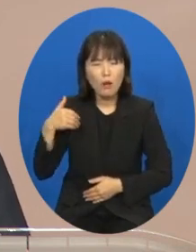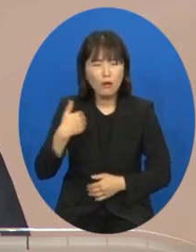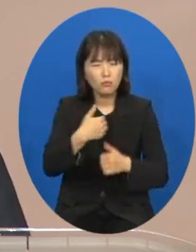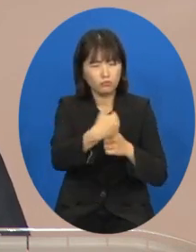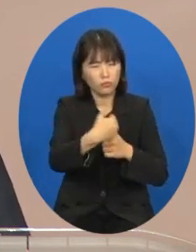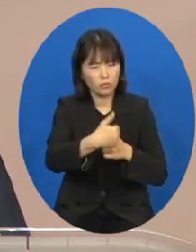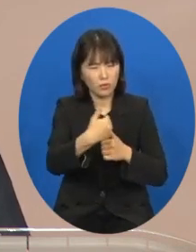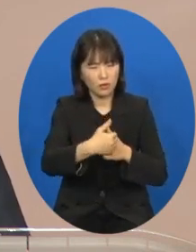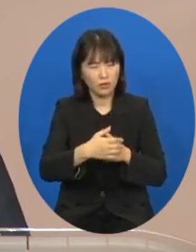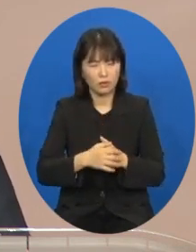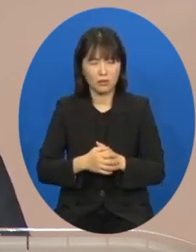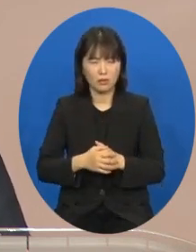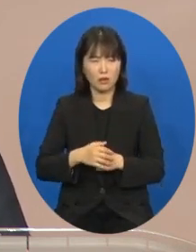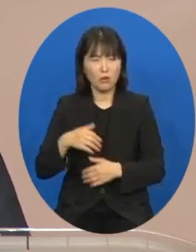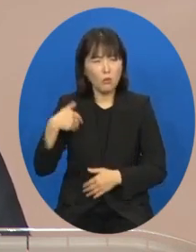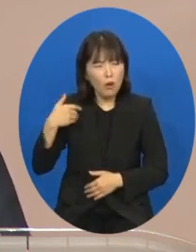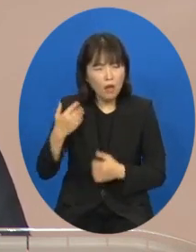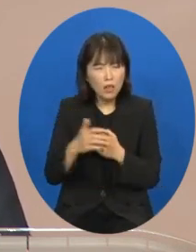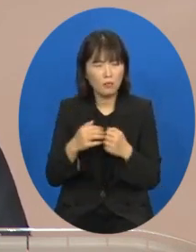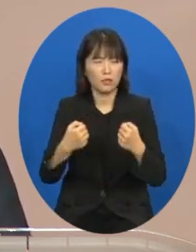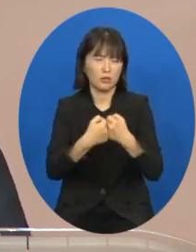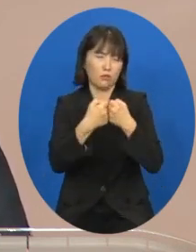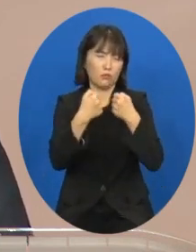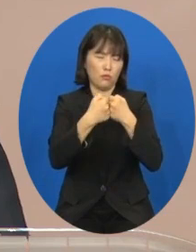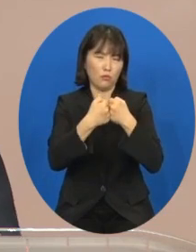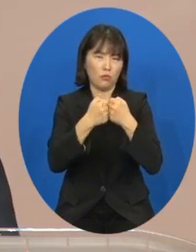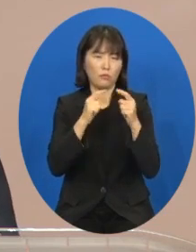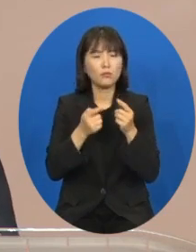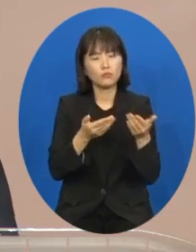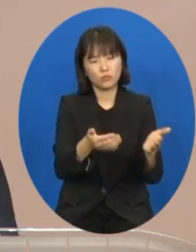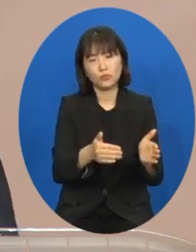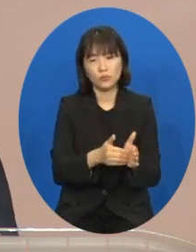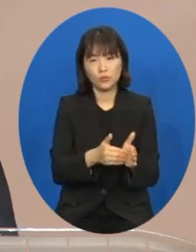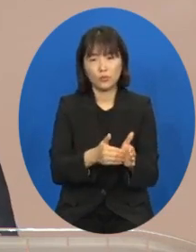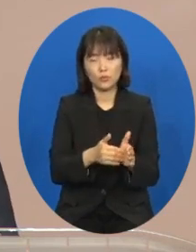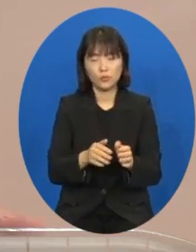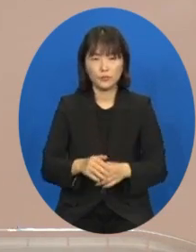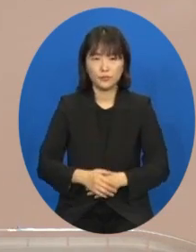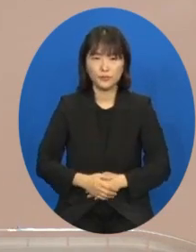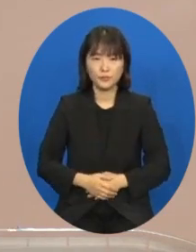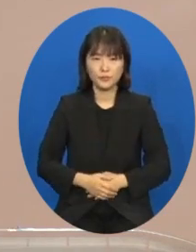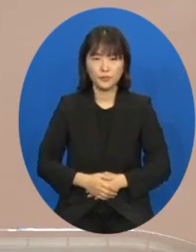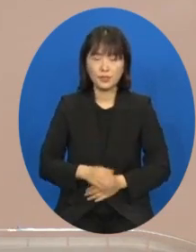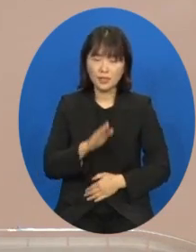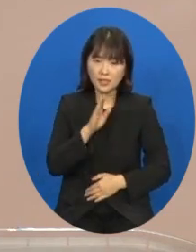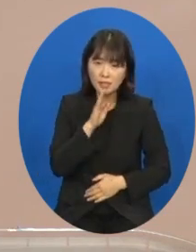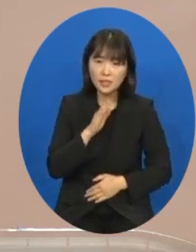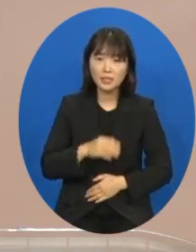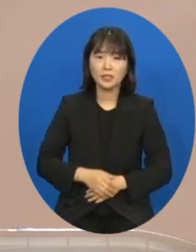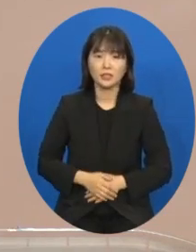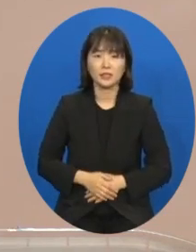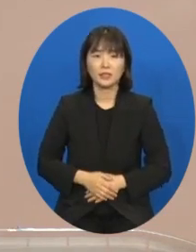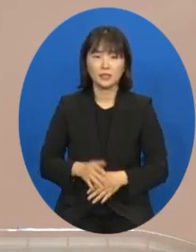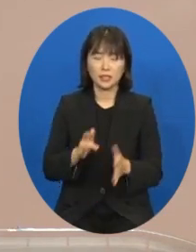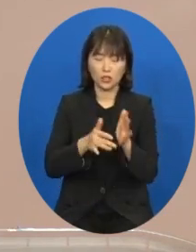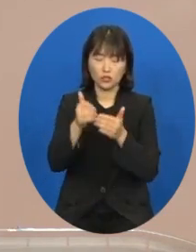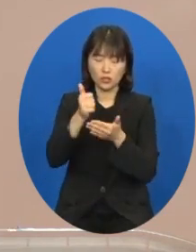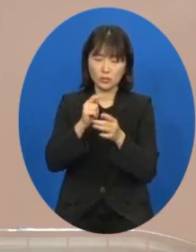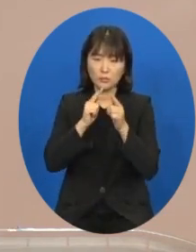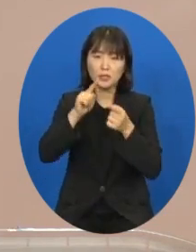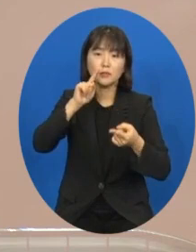거다, 몰라서 싸우는 거다 그런 말씀하셨습니다. 실제로 예수님의